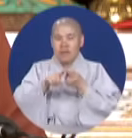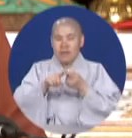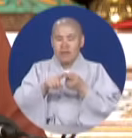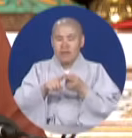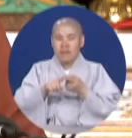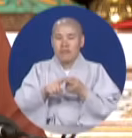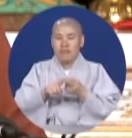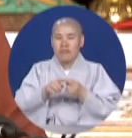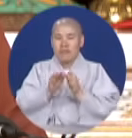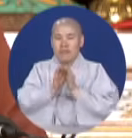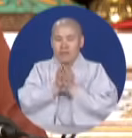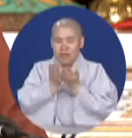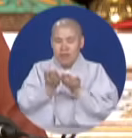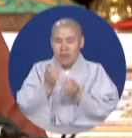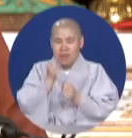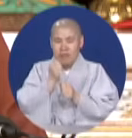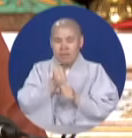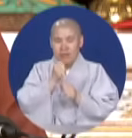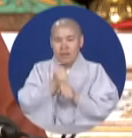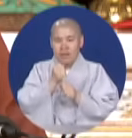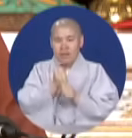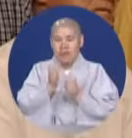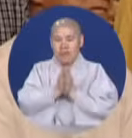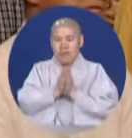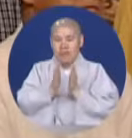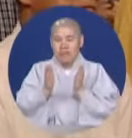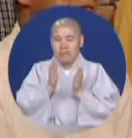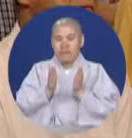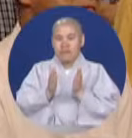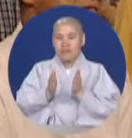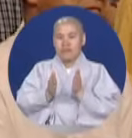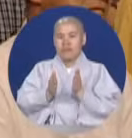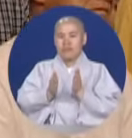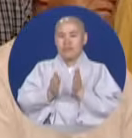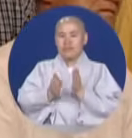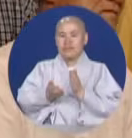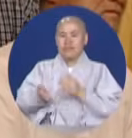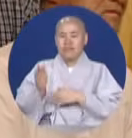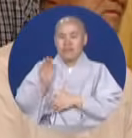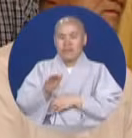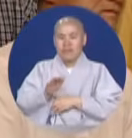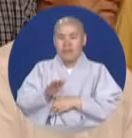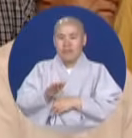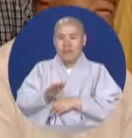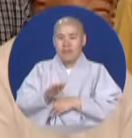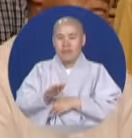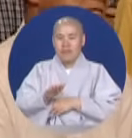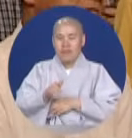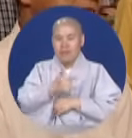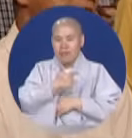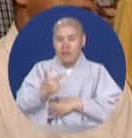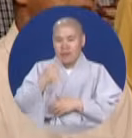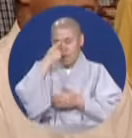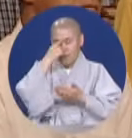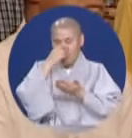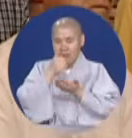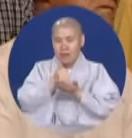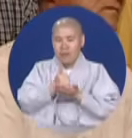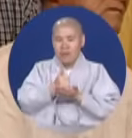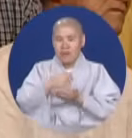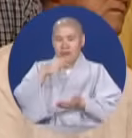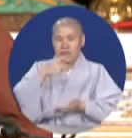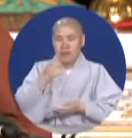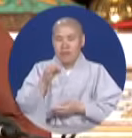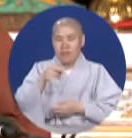나오기 시작하고 그랬습니다. 근데 이제 한 번은 큰 스님이